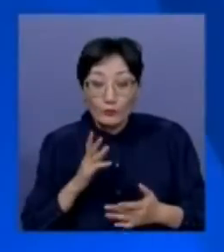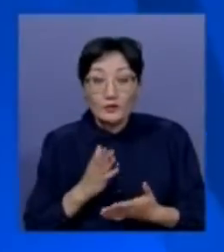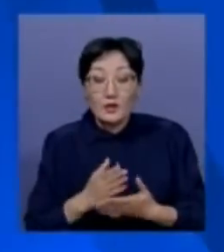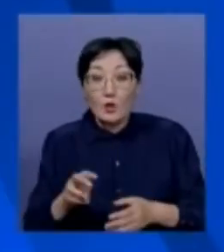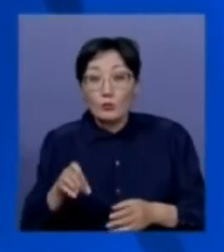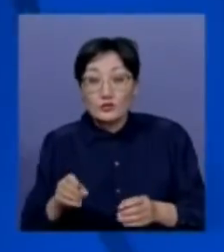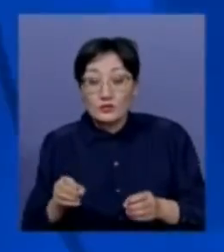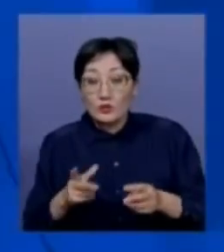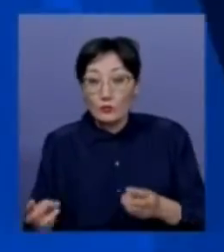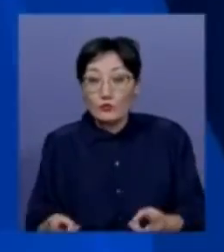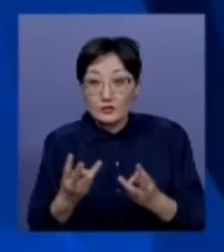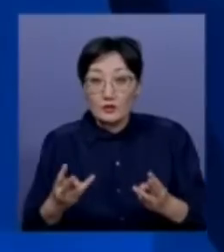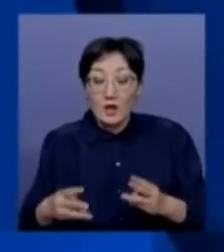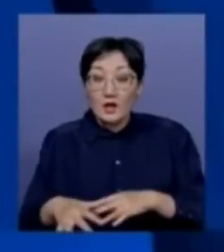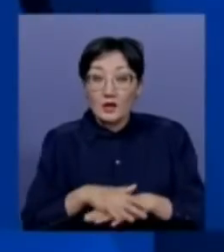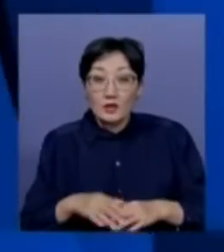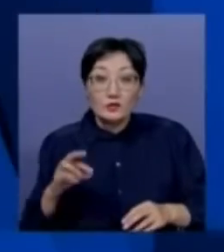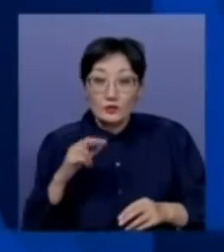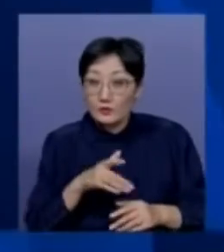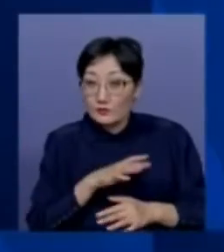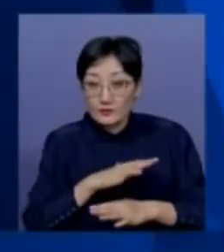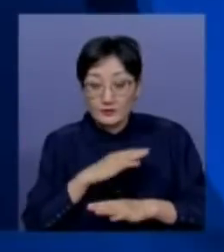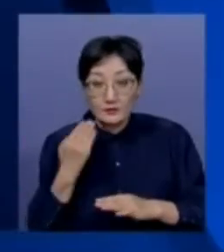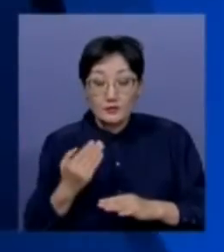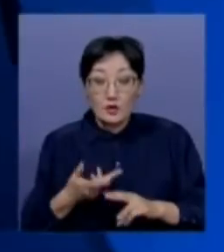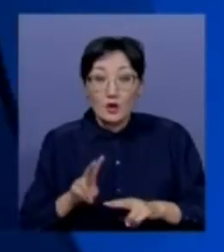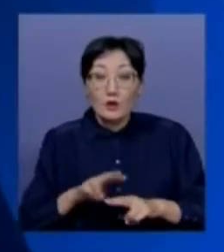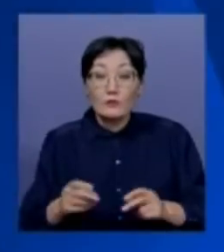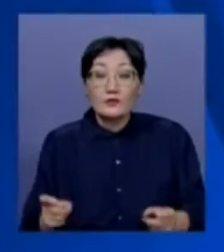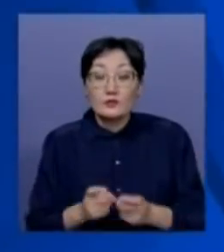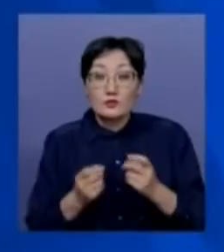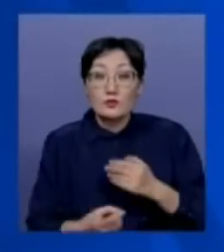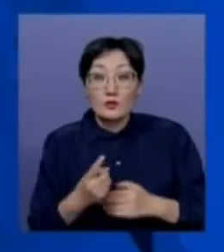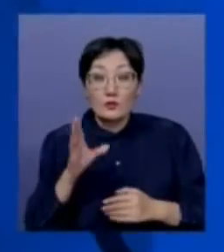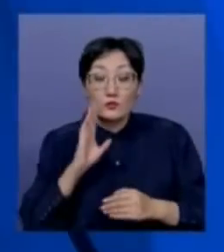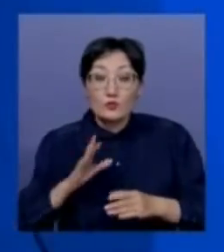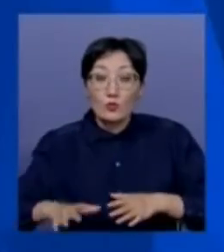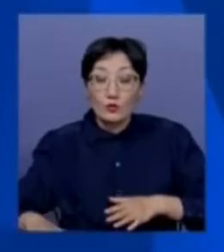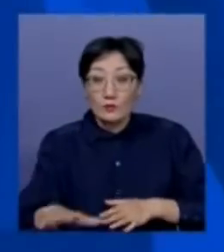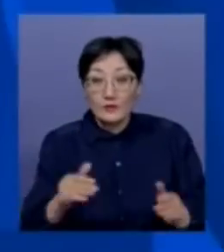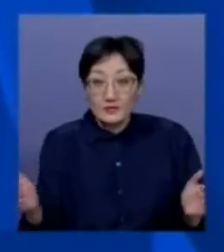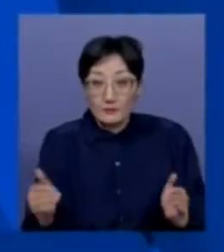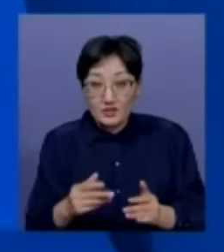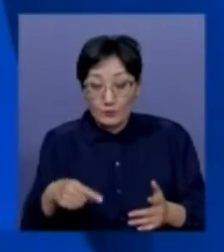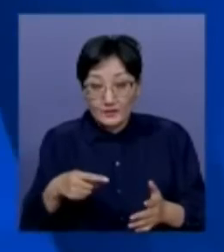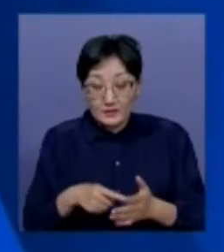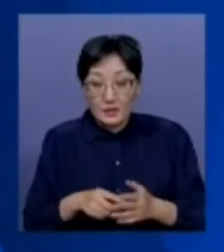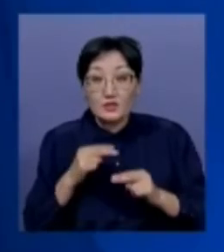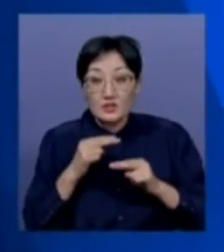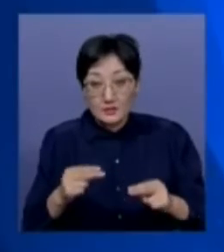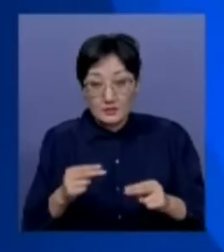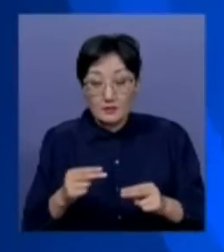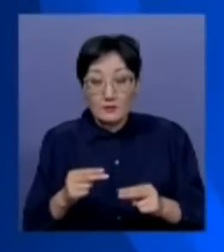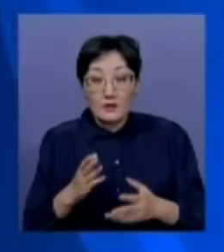қоқыстардың өртеніп тұрғындарда улаған қаламаймыз. Соңғы рет қоғамда дүрбелең тудырған су қоймаларының кішіреуі мәселесін де назардан